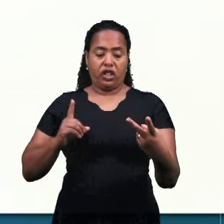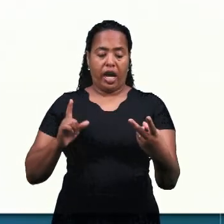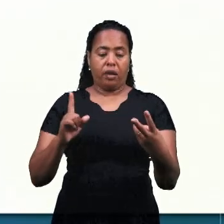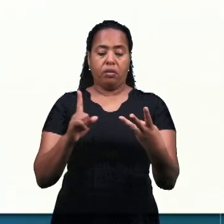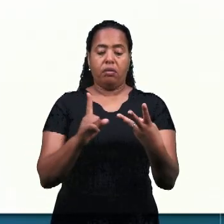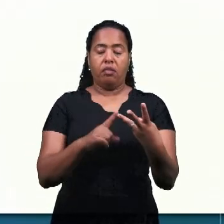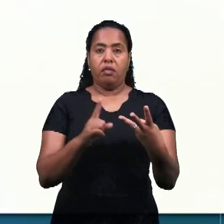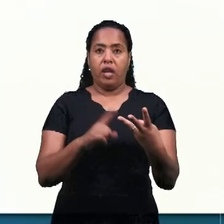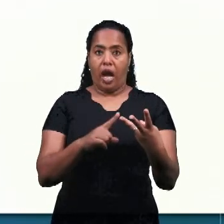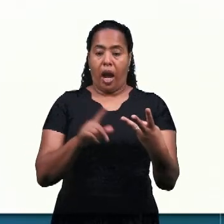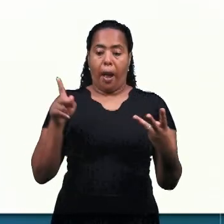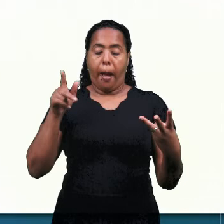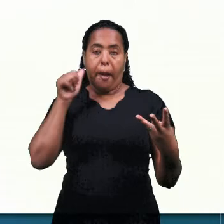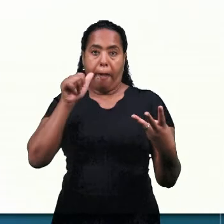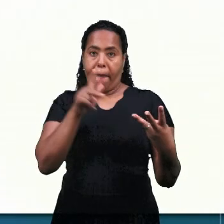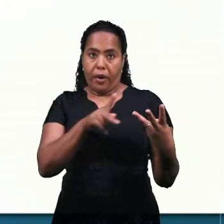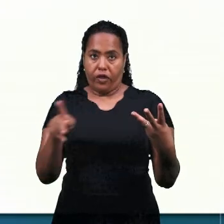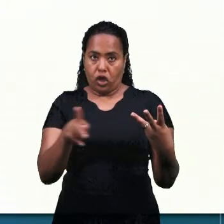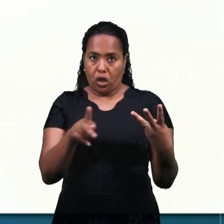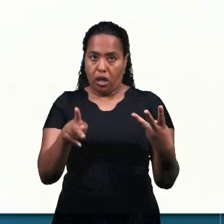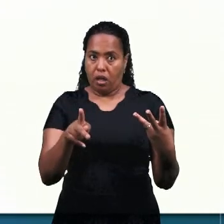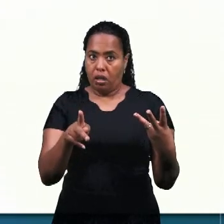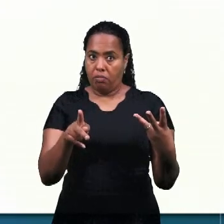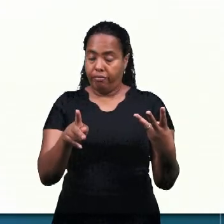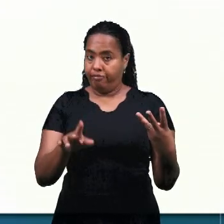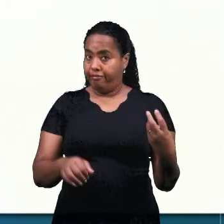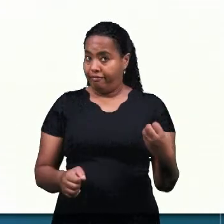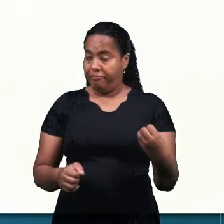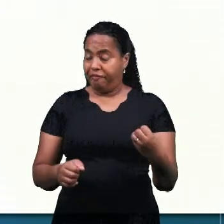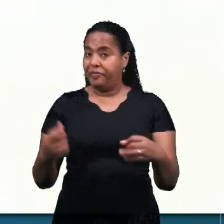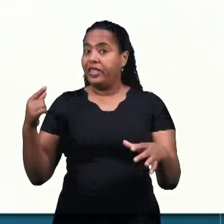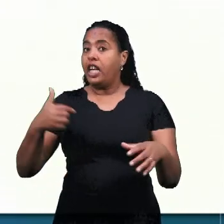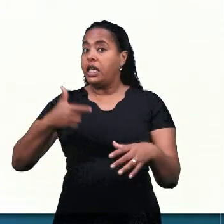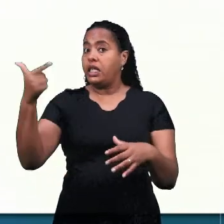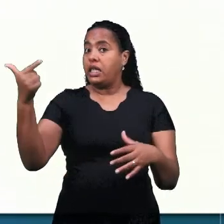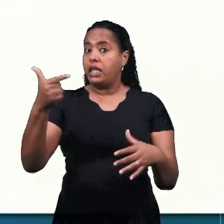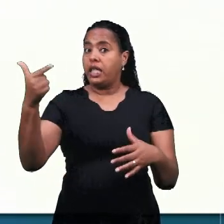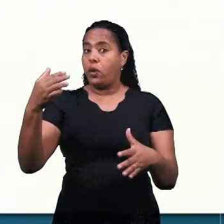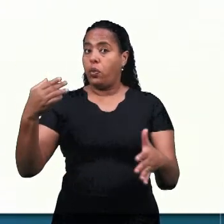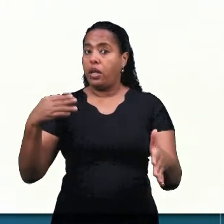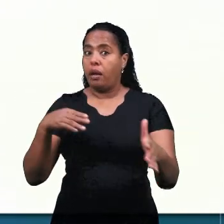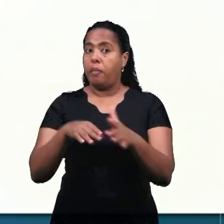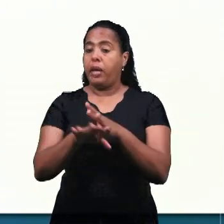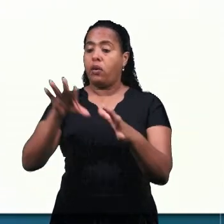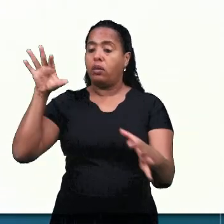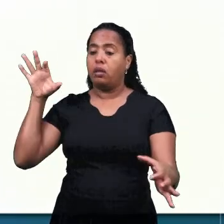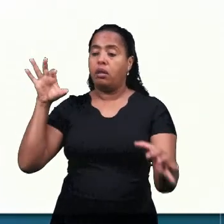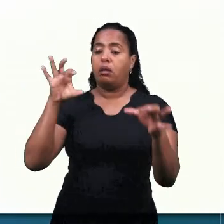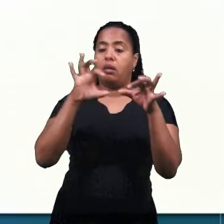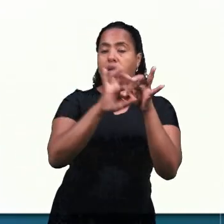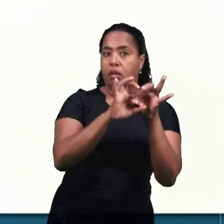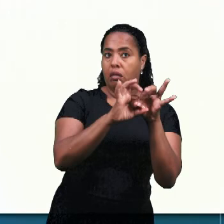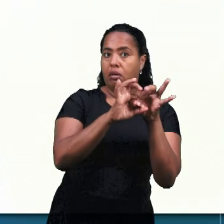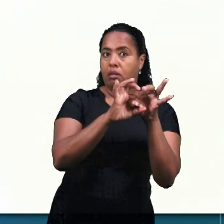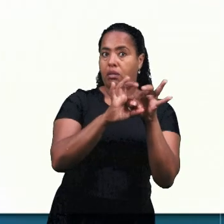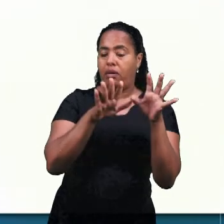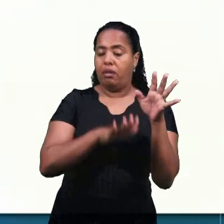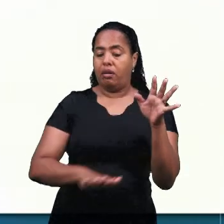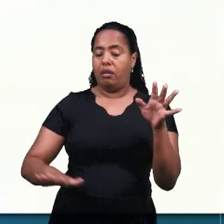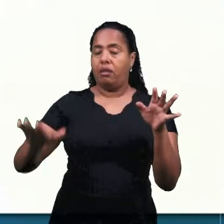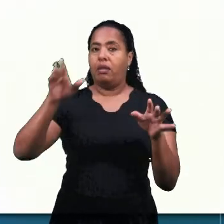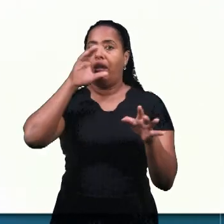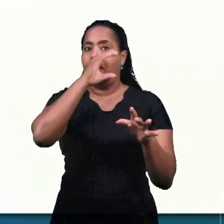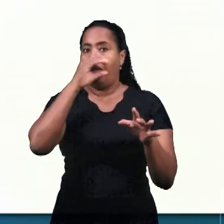C, la professeure. Je vais faire aussi la deuxième question, qui sont reliées aux questions destinées aux